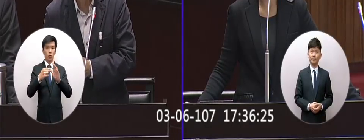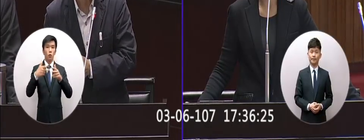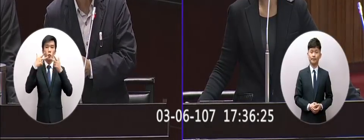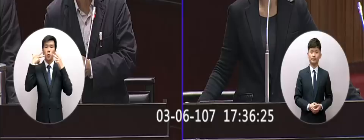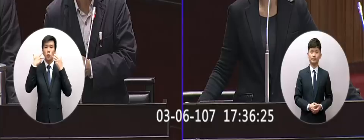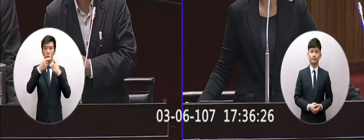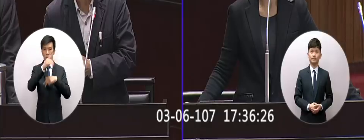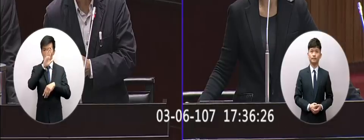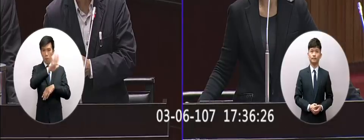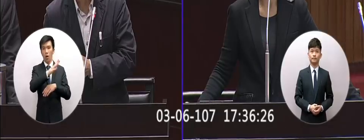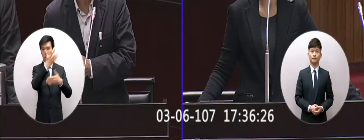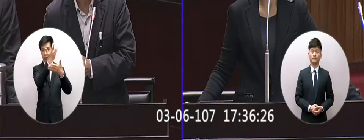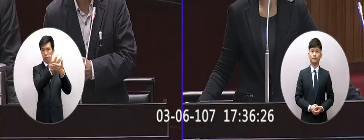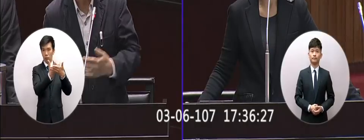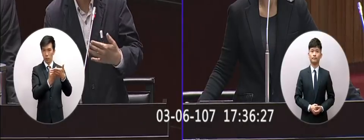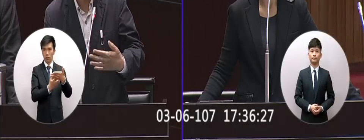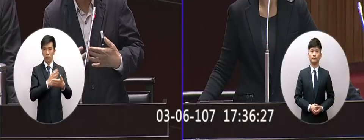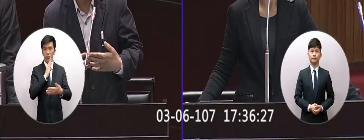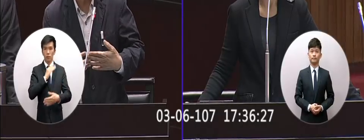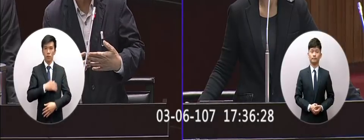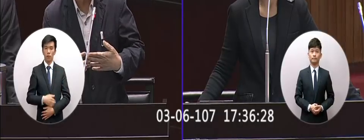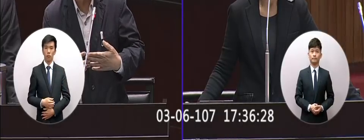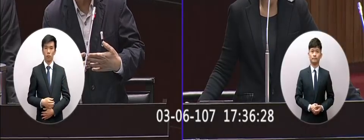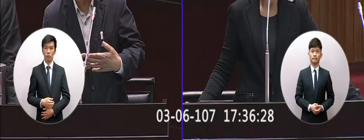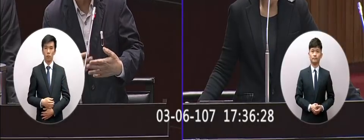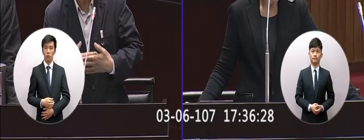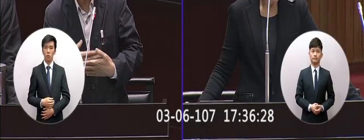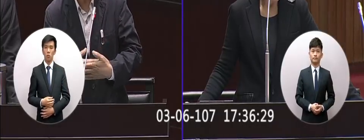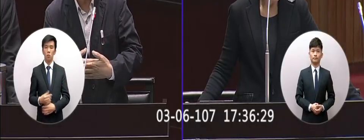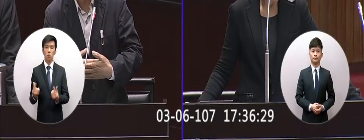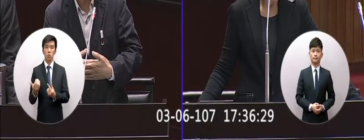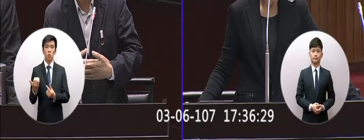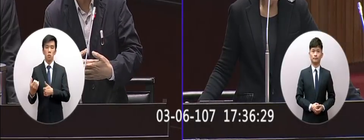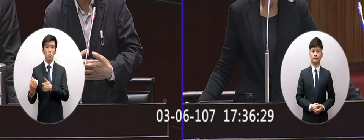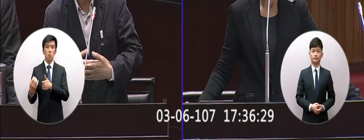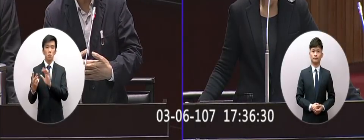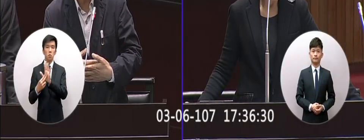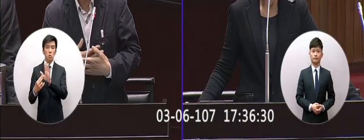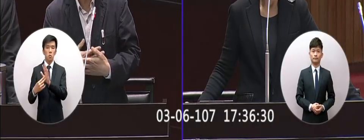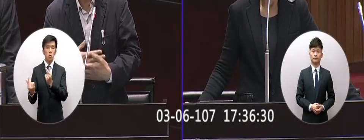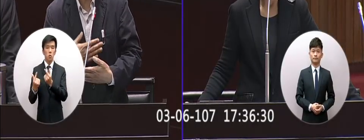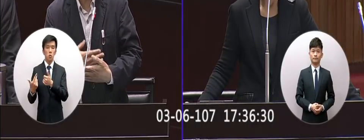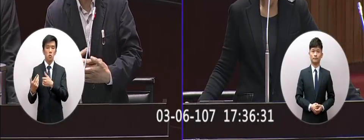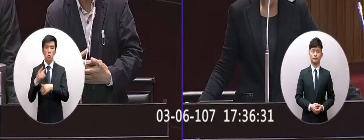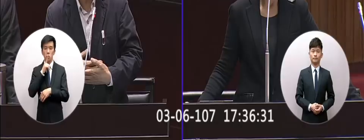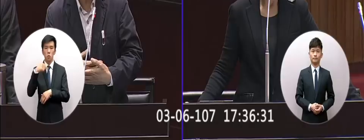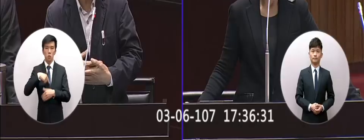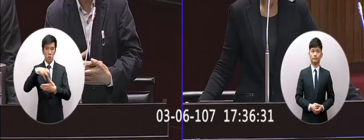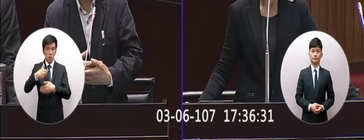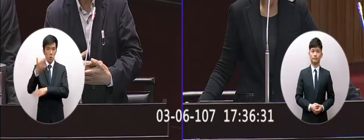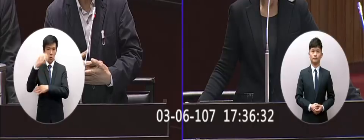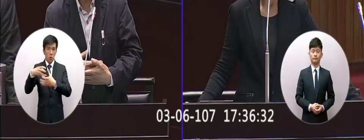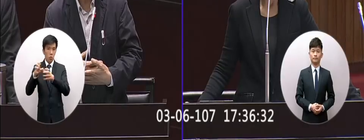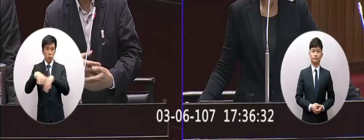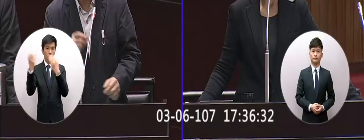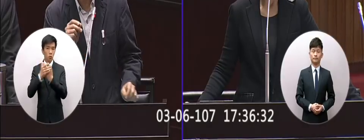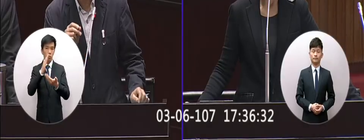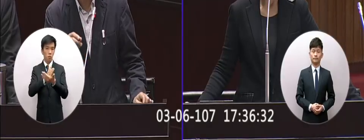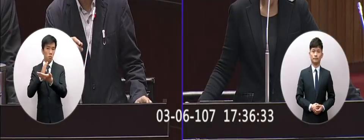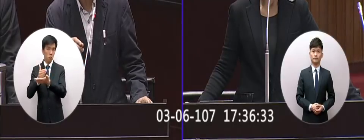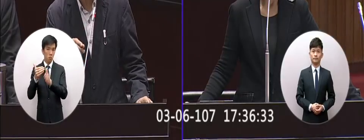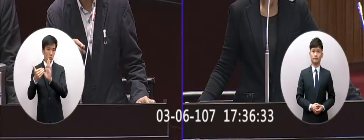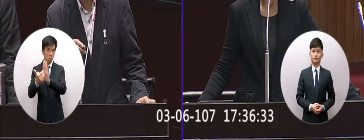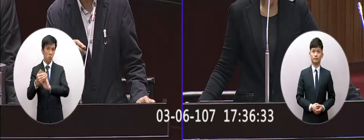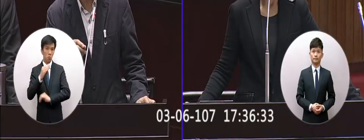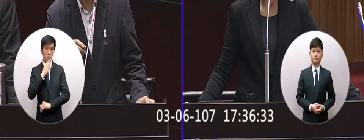是我们的方向。委员刚才的说法好像内政部一直在挡这件事情，但是我很负责任的讲，对委